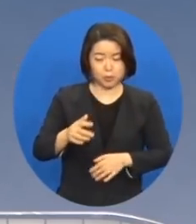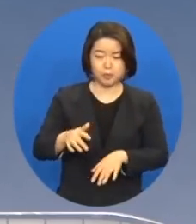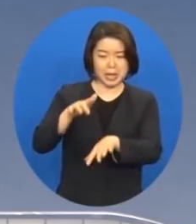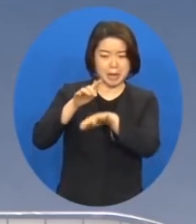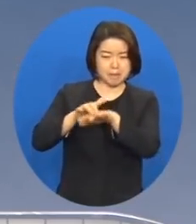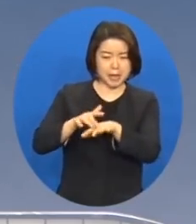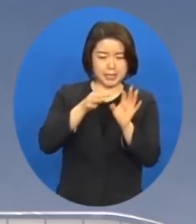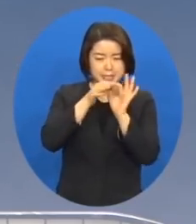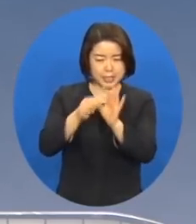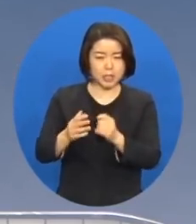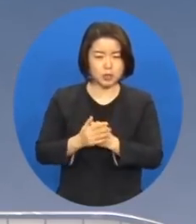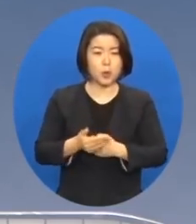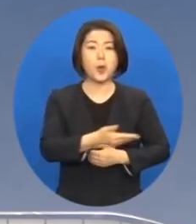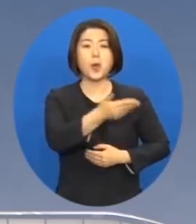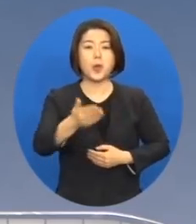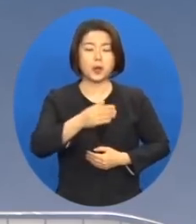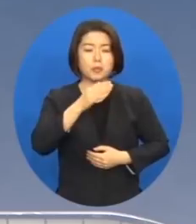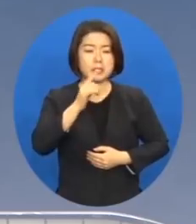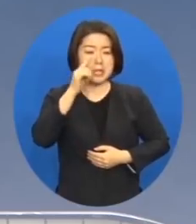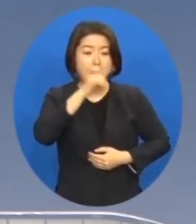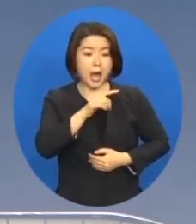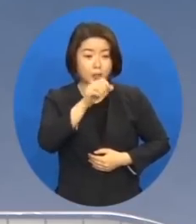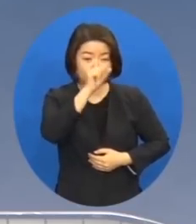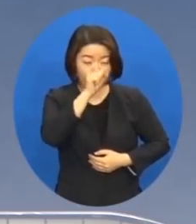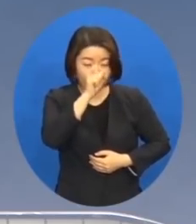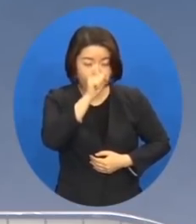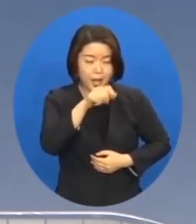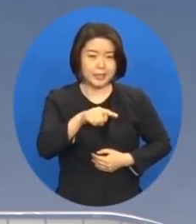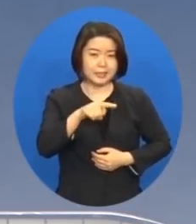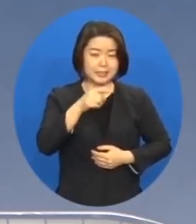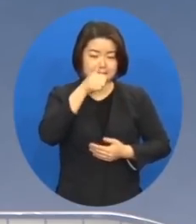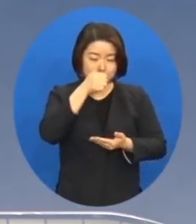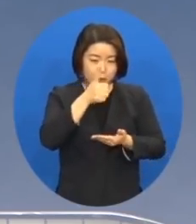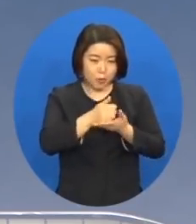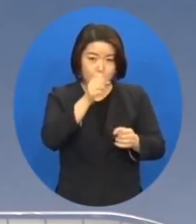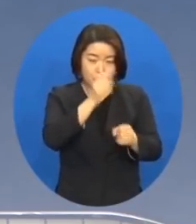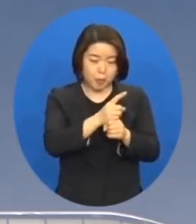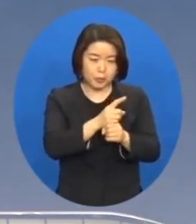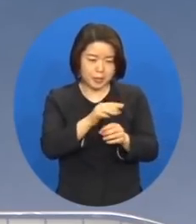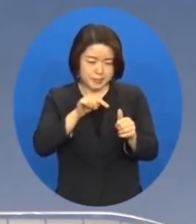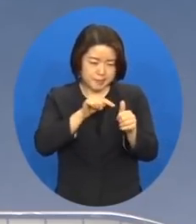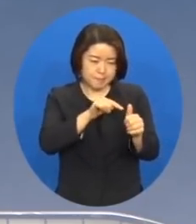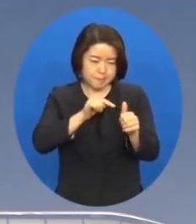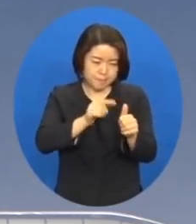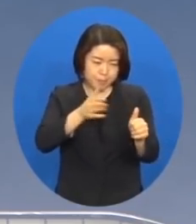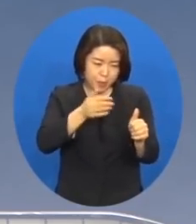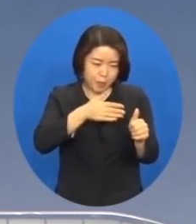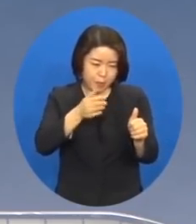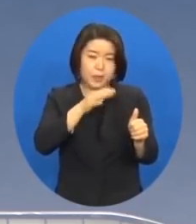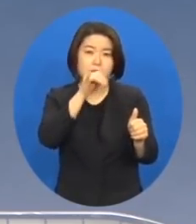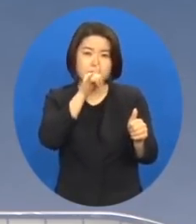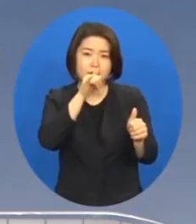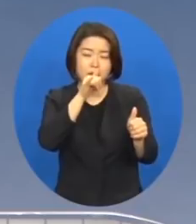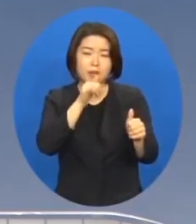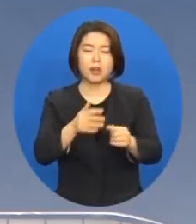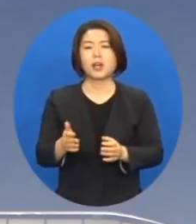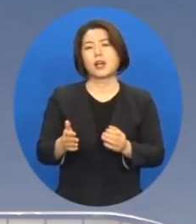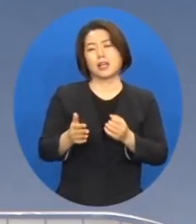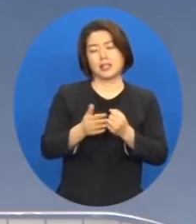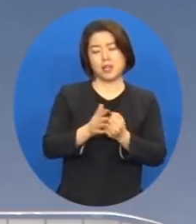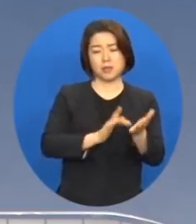여러분의 악을 좋아하는 죄의 본성을 충동질합니다. 그래서 예수 믿은 구원받은 자의 삶을 살지